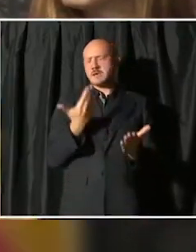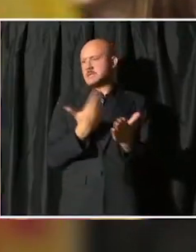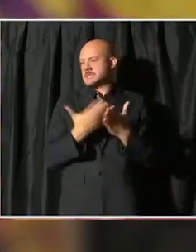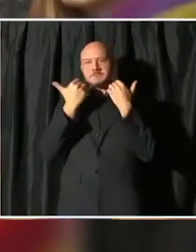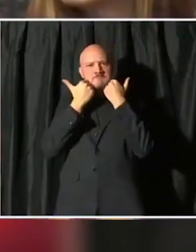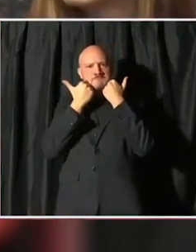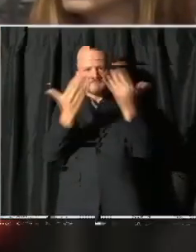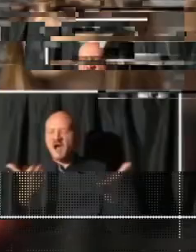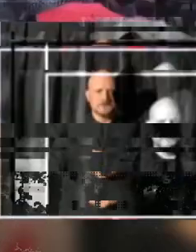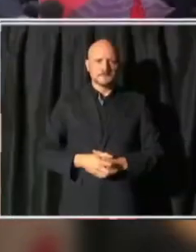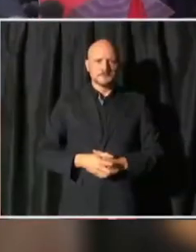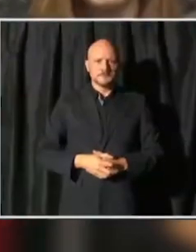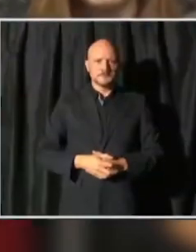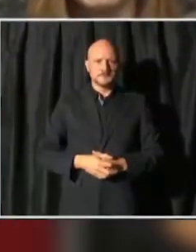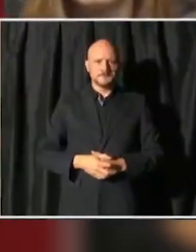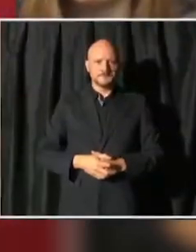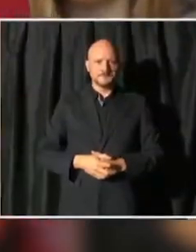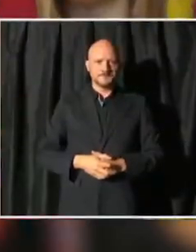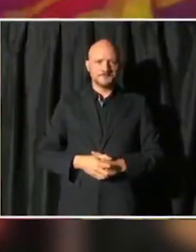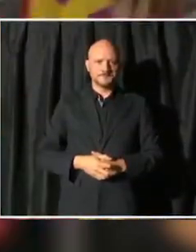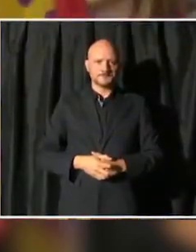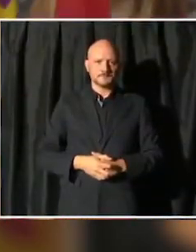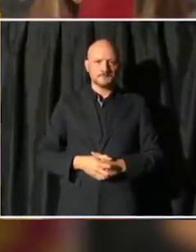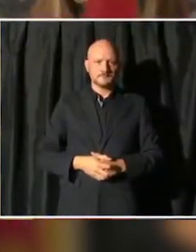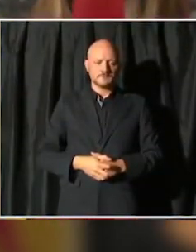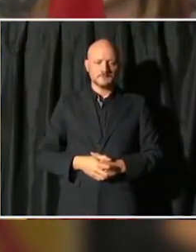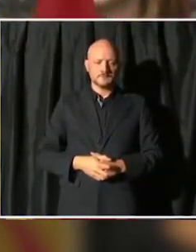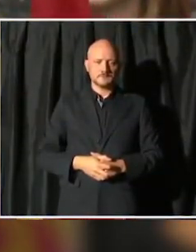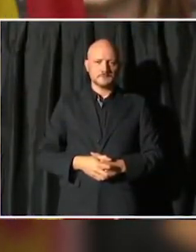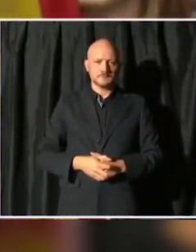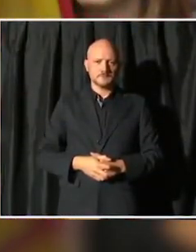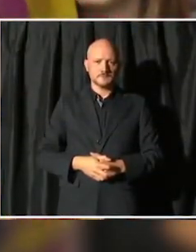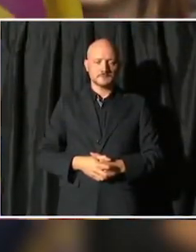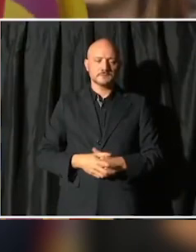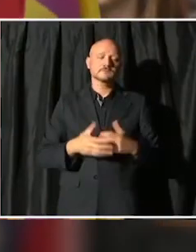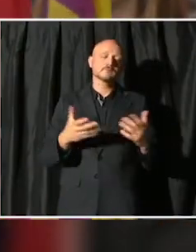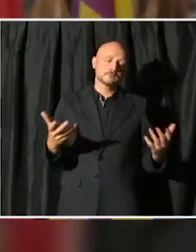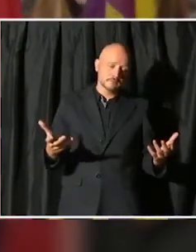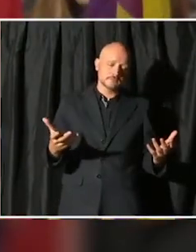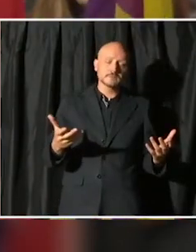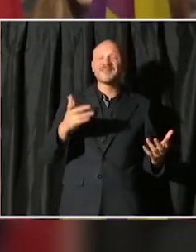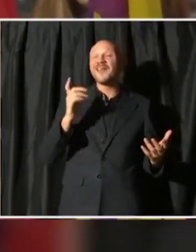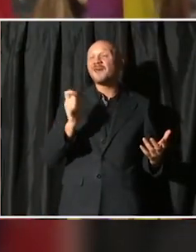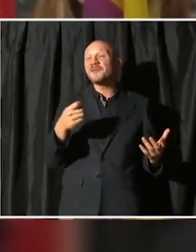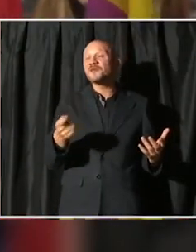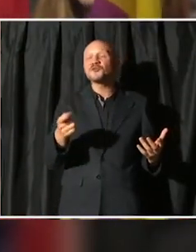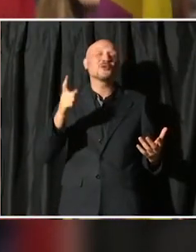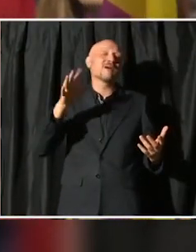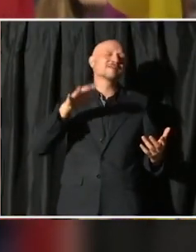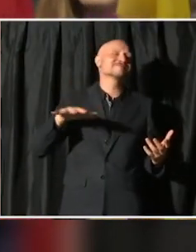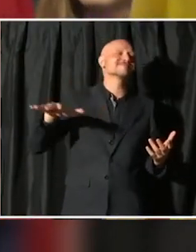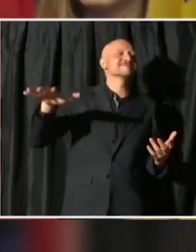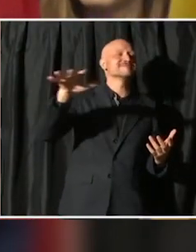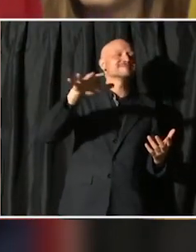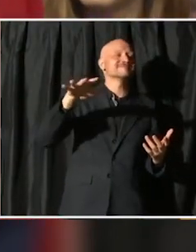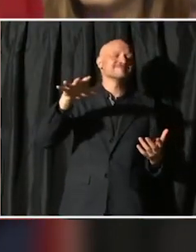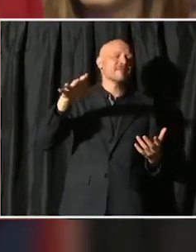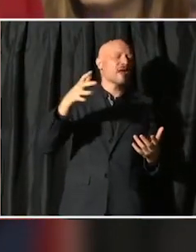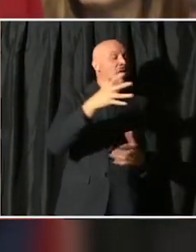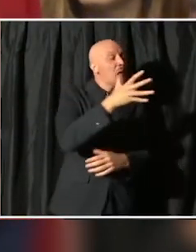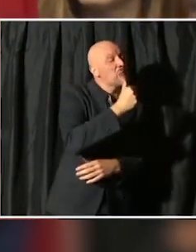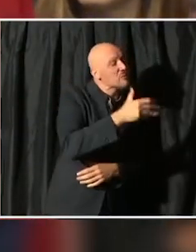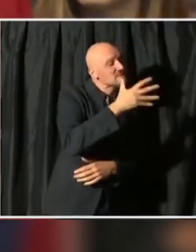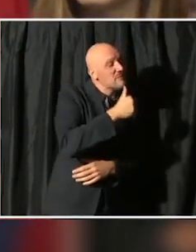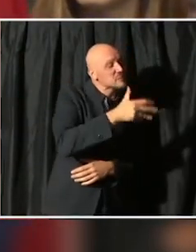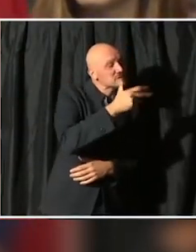la moitié de l'humanité. Alors bien sûr, à toutes celles et ceux qui nous disent que ce n'est pas possible, eh bien nous